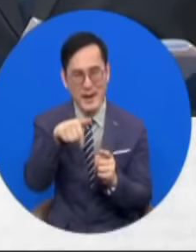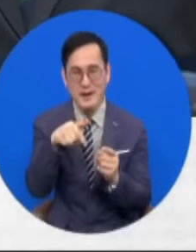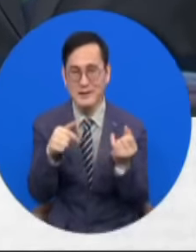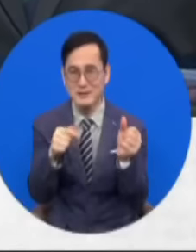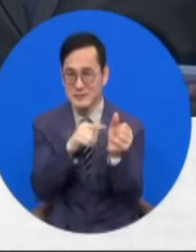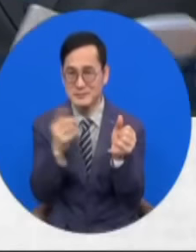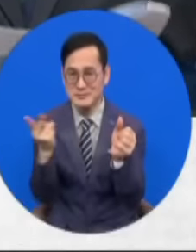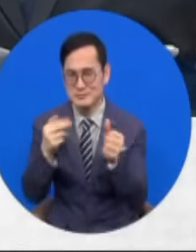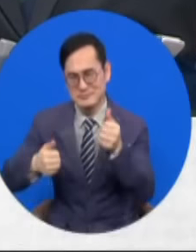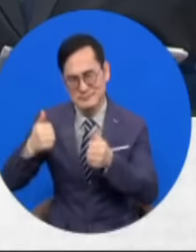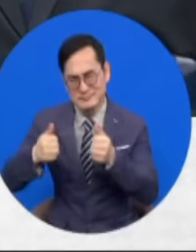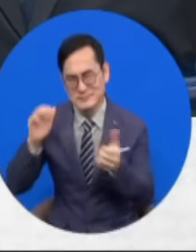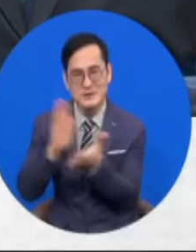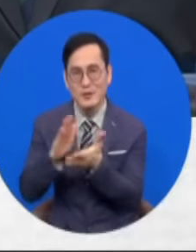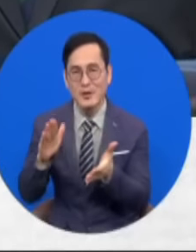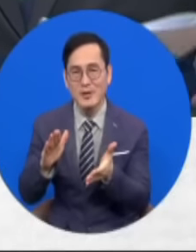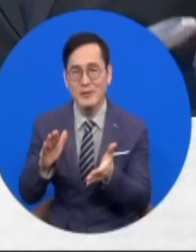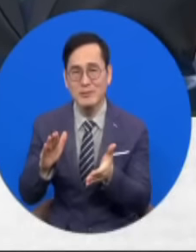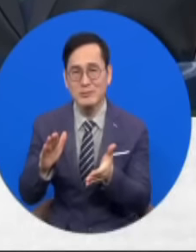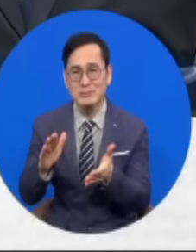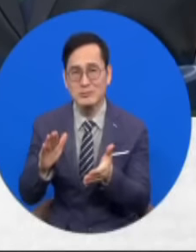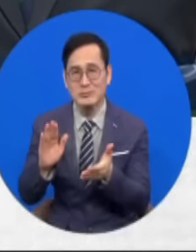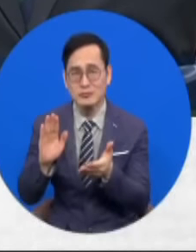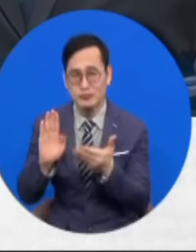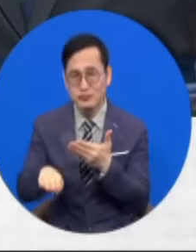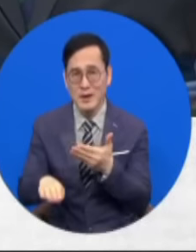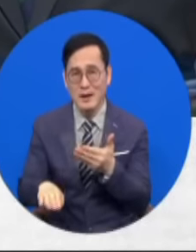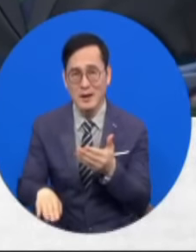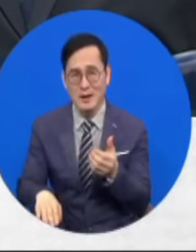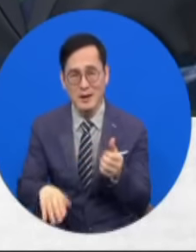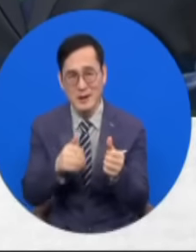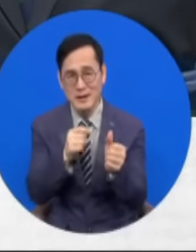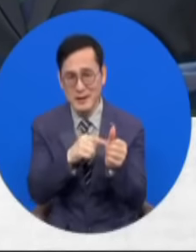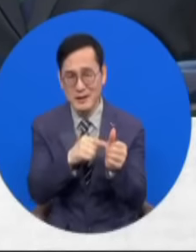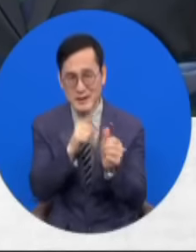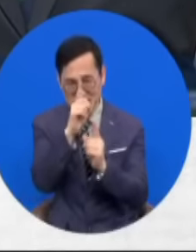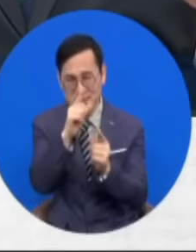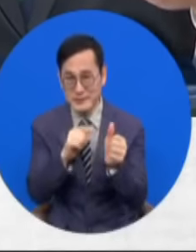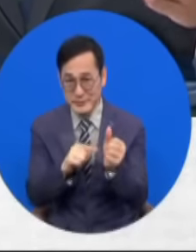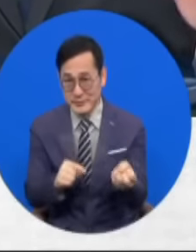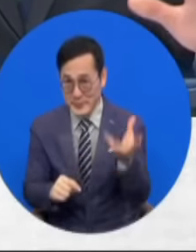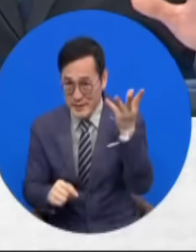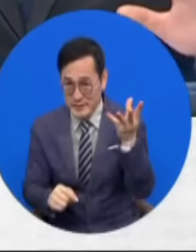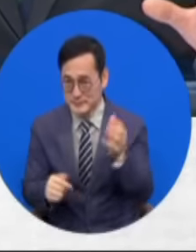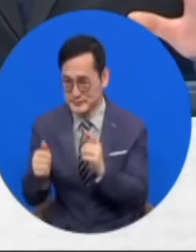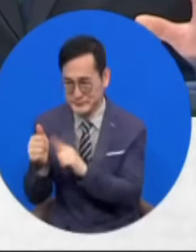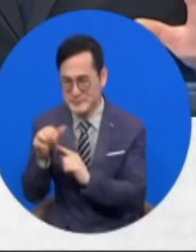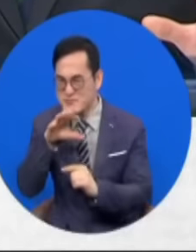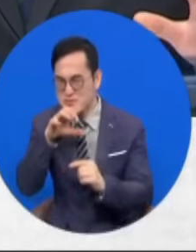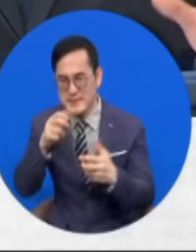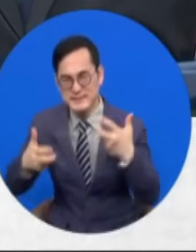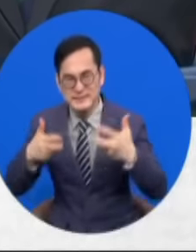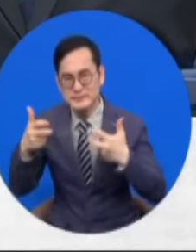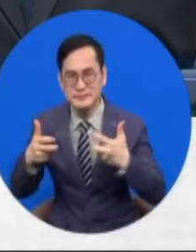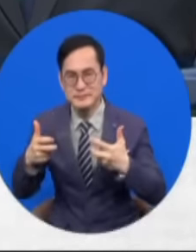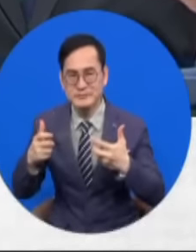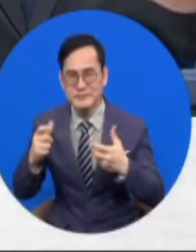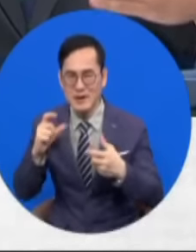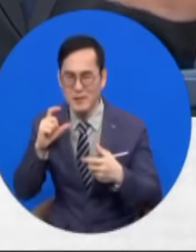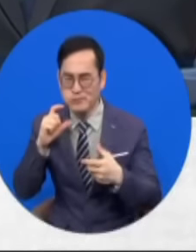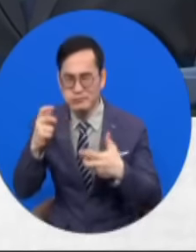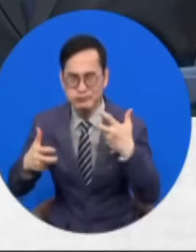갔습니다 근데 지금 문제가 뭐냐면 국민임 지금 전당대회는 치열하기 치열한데 지지율은 전혀 치열하지 않아요 그니까 서로